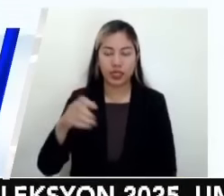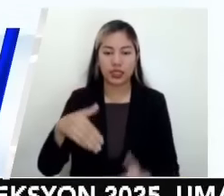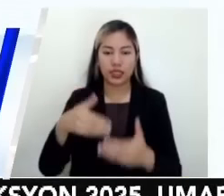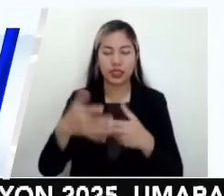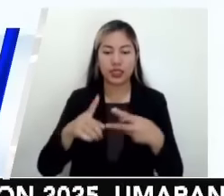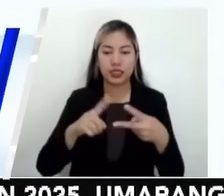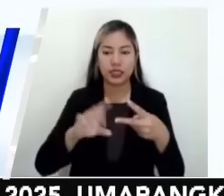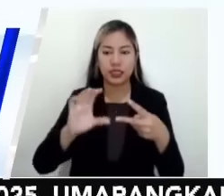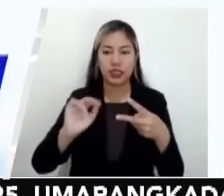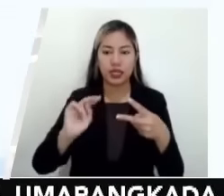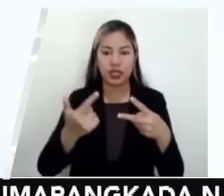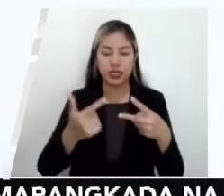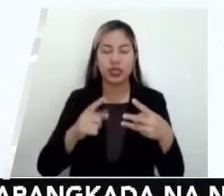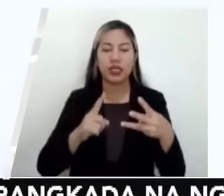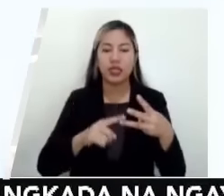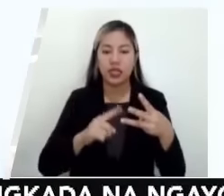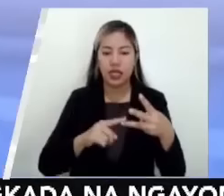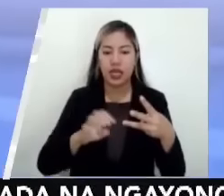Alexander Encarnacion.